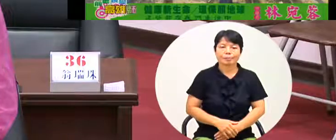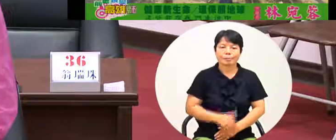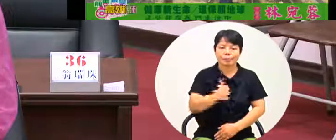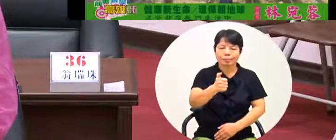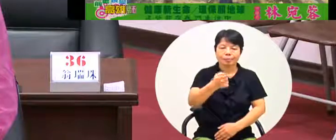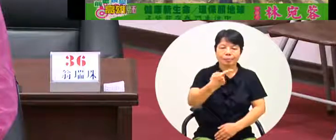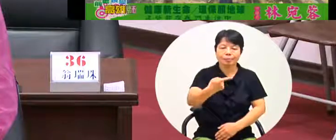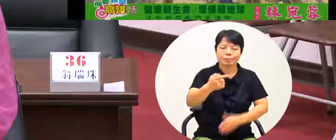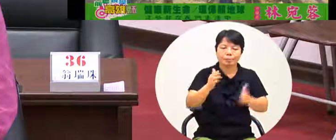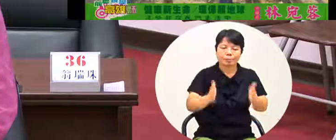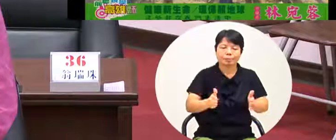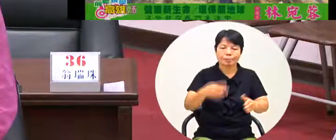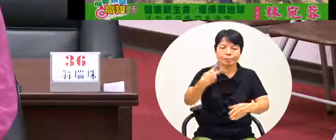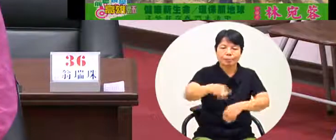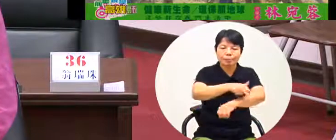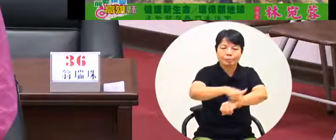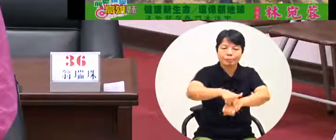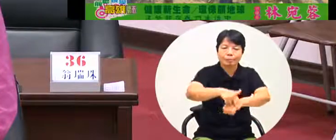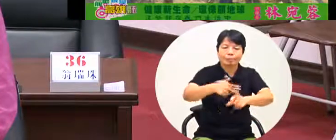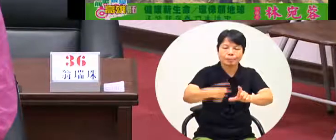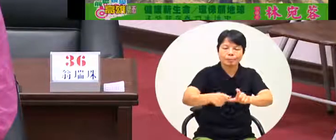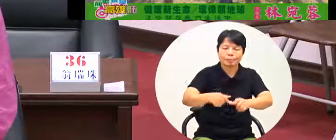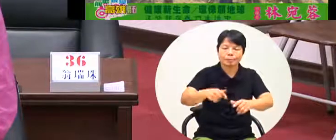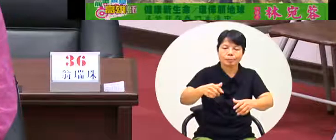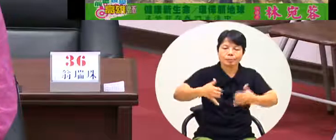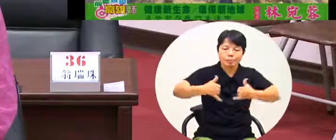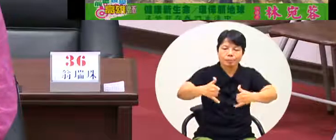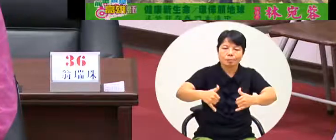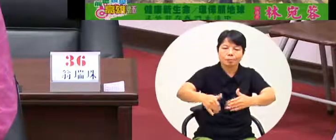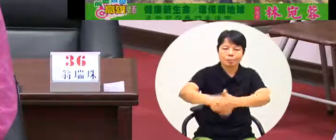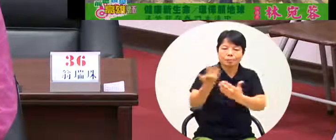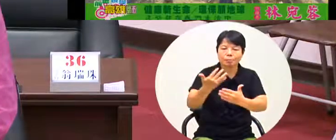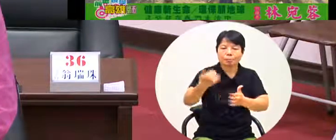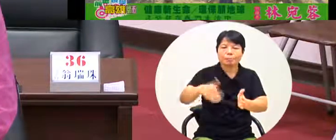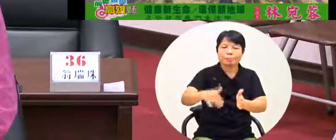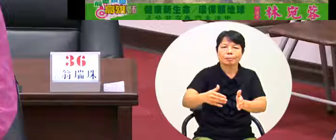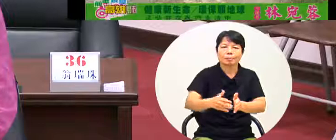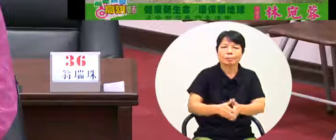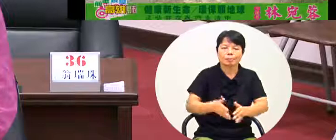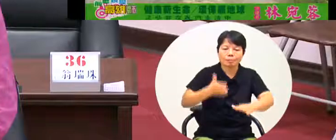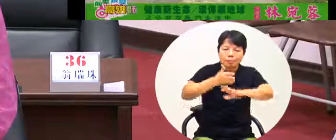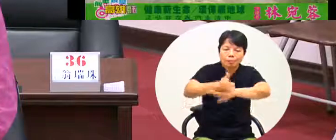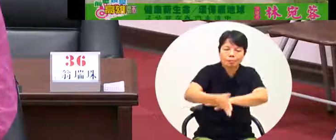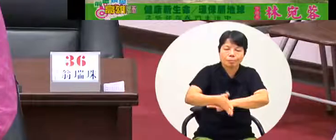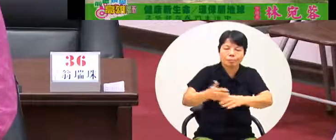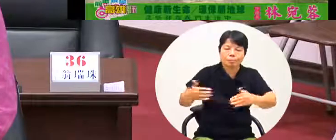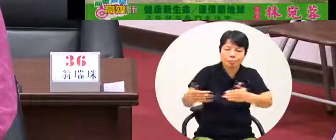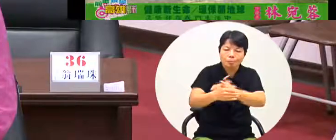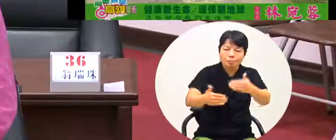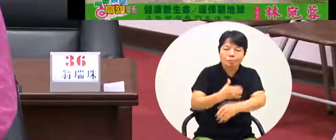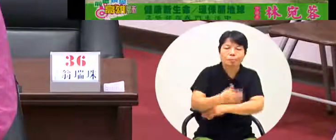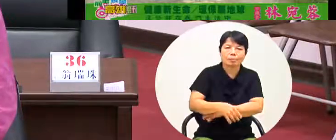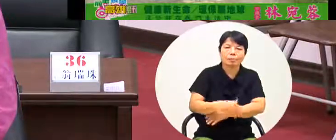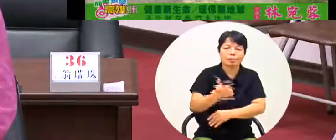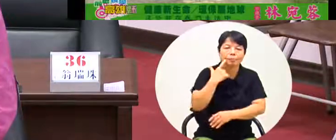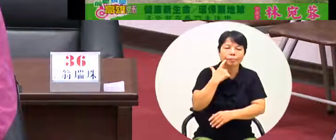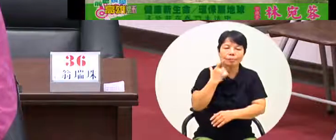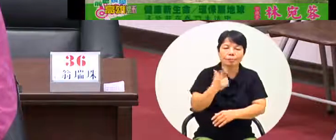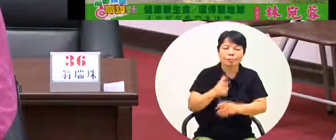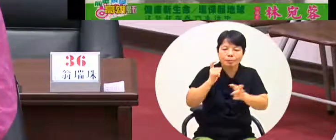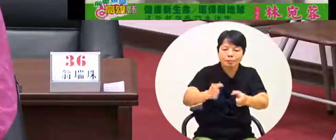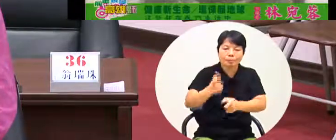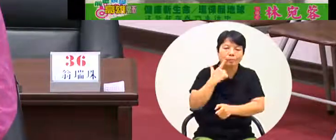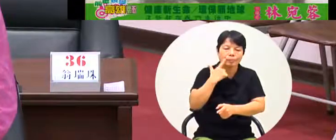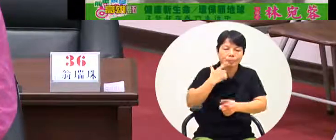不通哦，我都通到港美街哦，有春天哦，来到夏